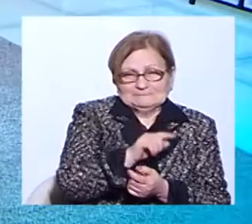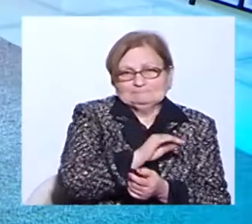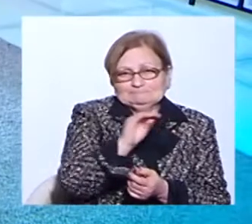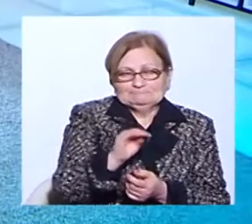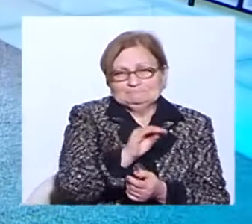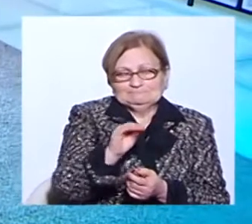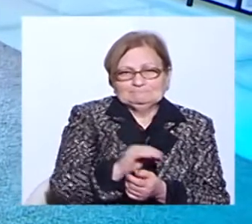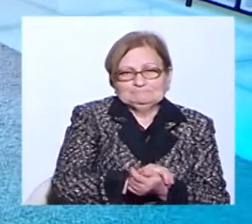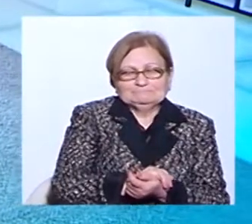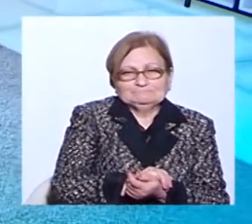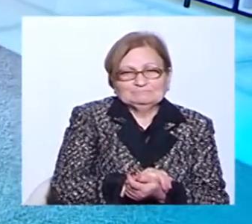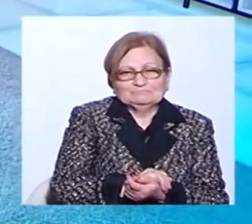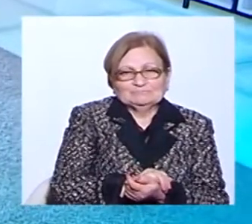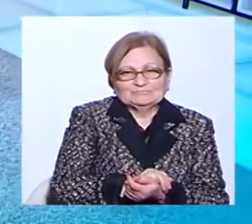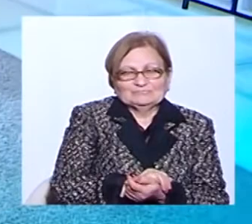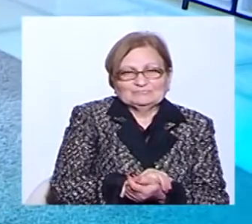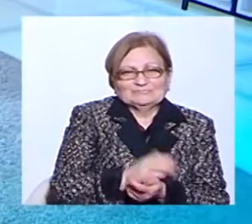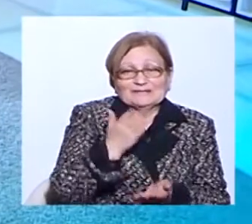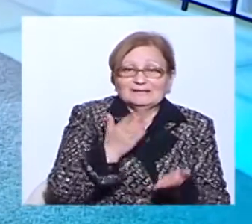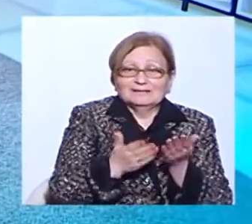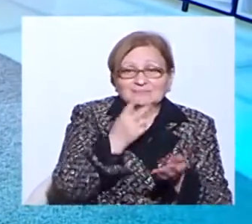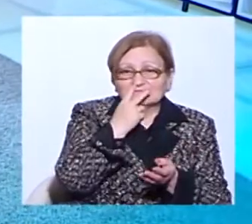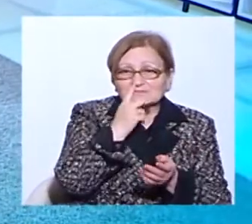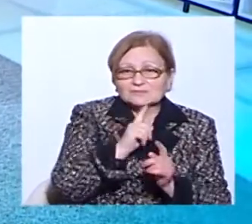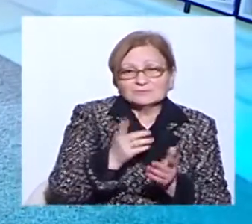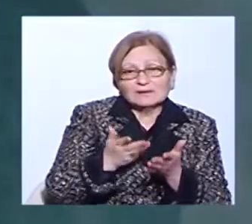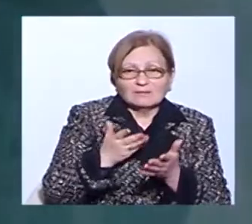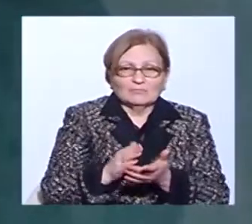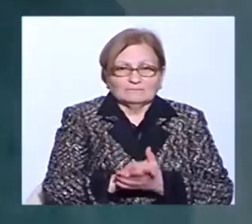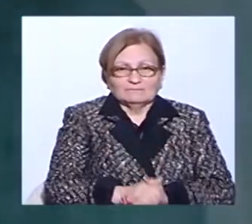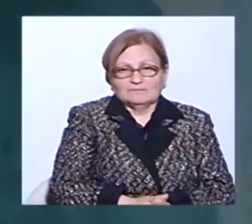ამასაც. Aba unaxot ra gamoqviva.